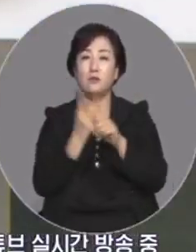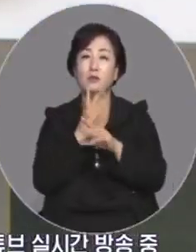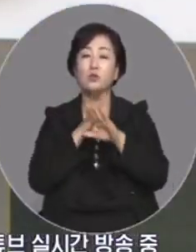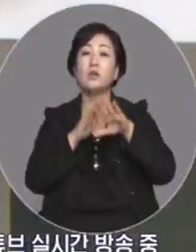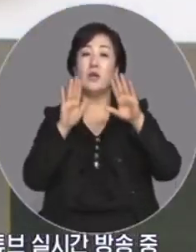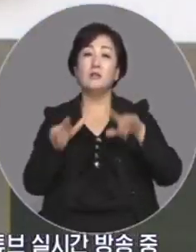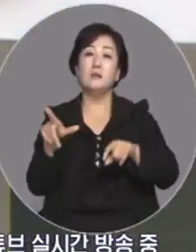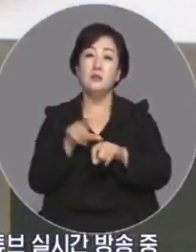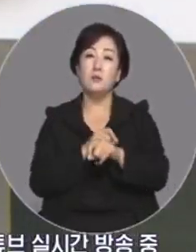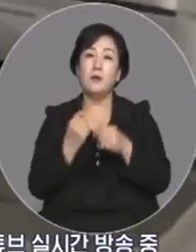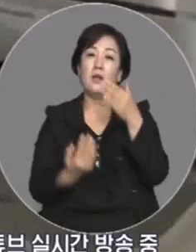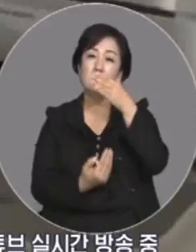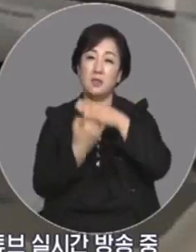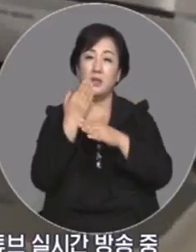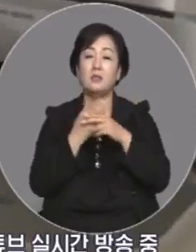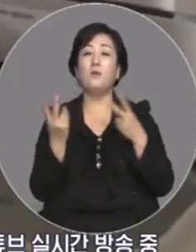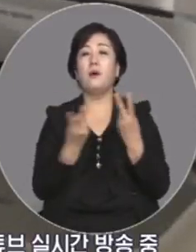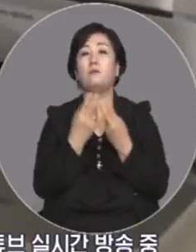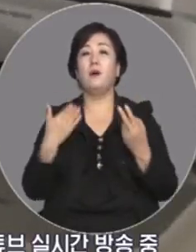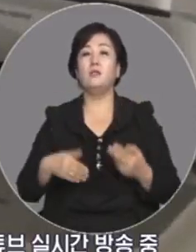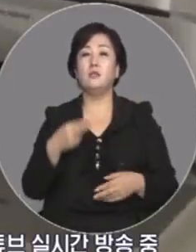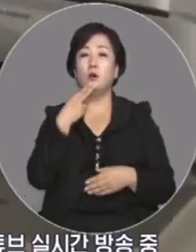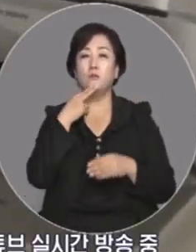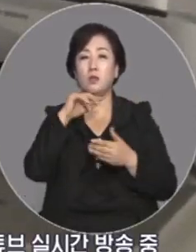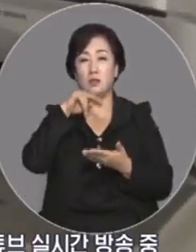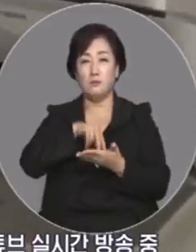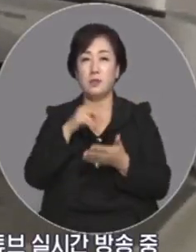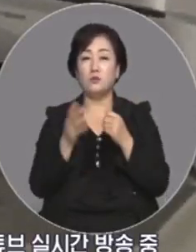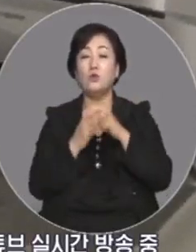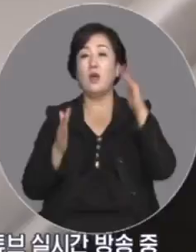당장은 특별한 조치를 취하진 않겠다는 입장이어서